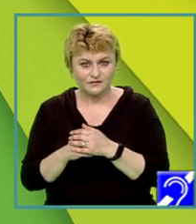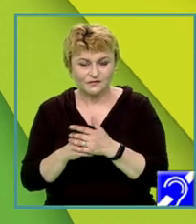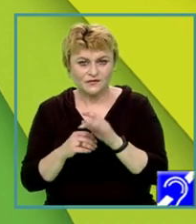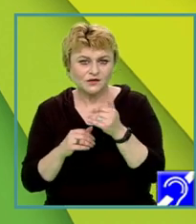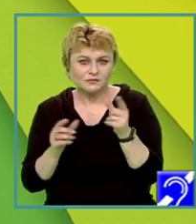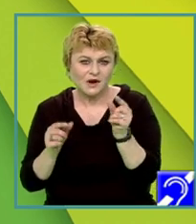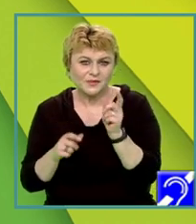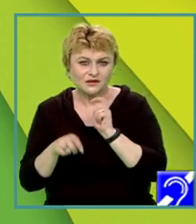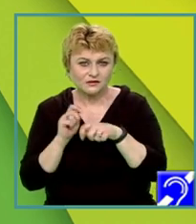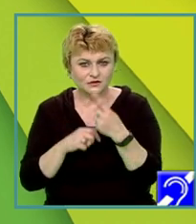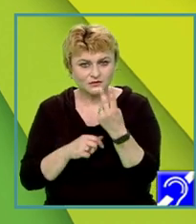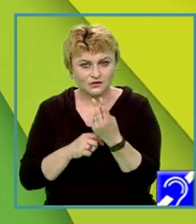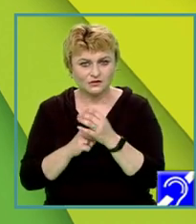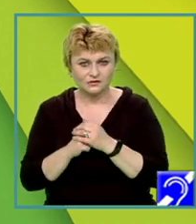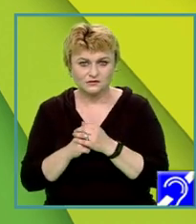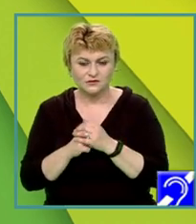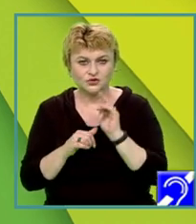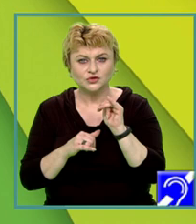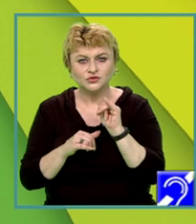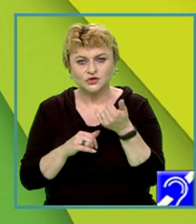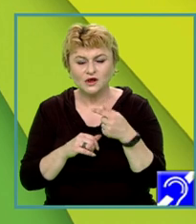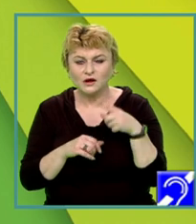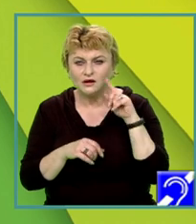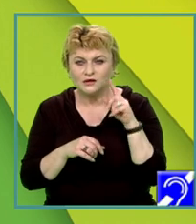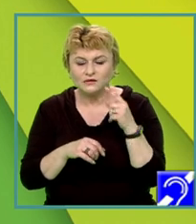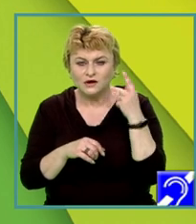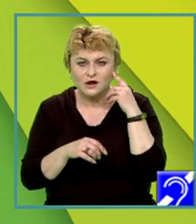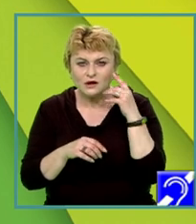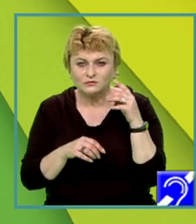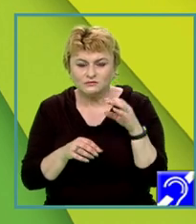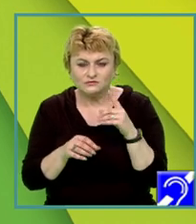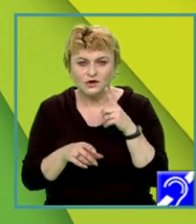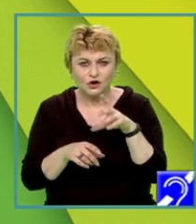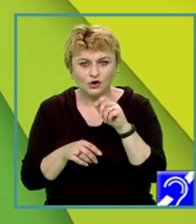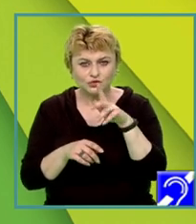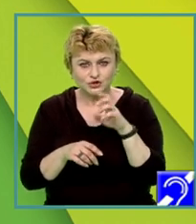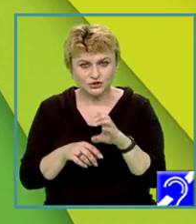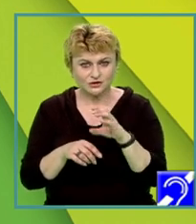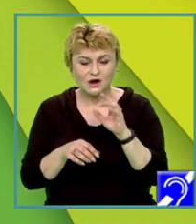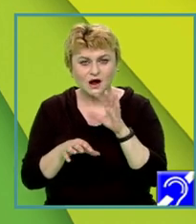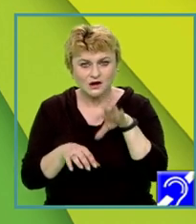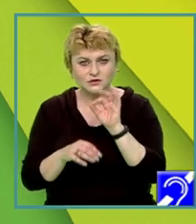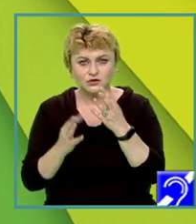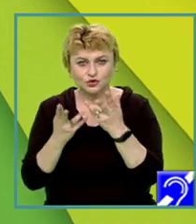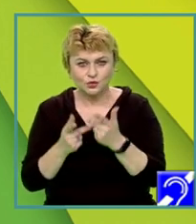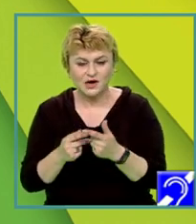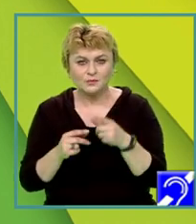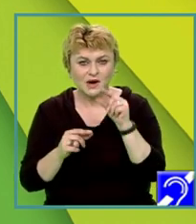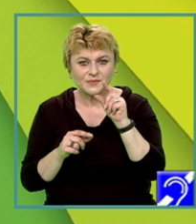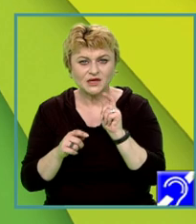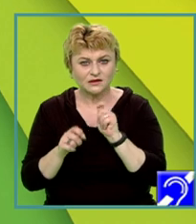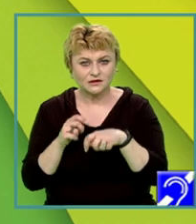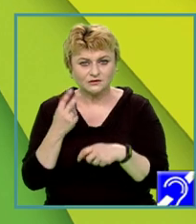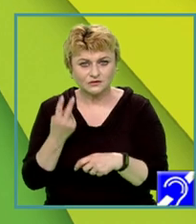doi și atunci E logic ar fi să eliminăm pe Bogdan are ales un număr mai mic decât 2 din șirul